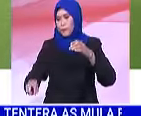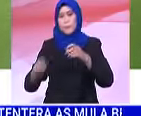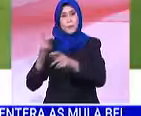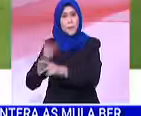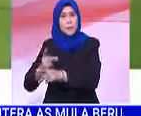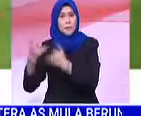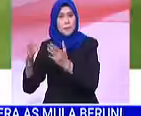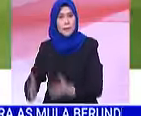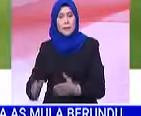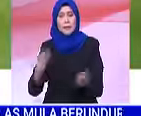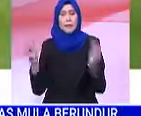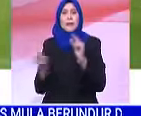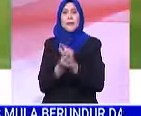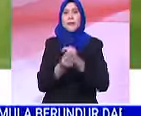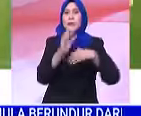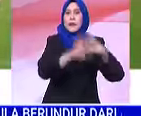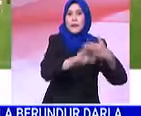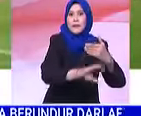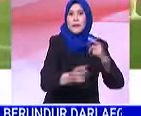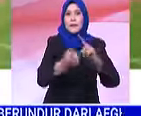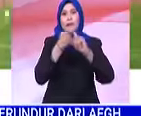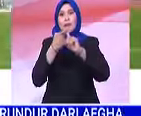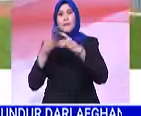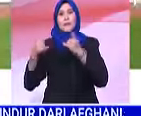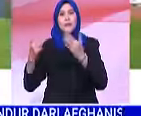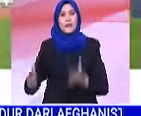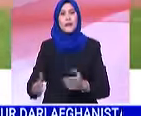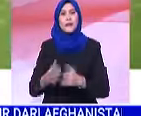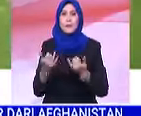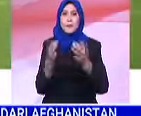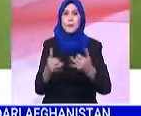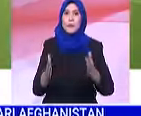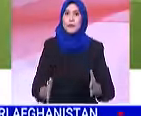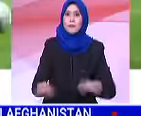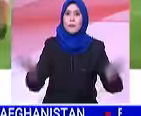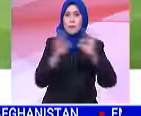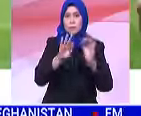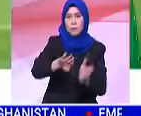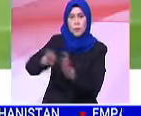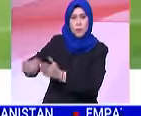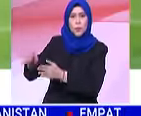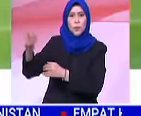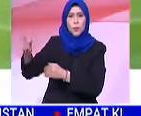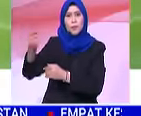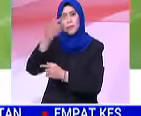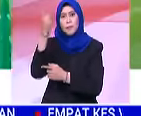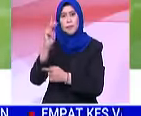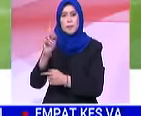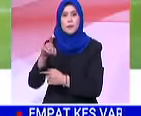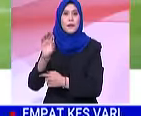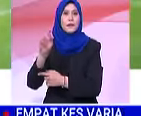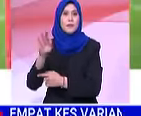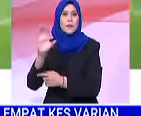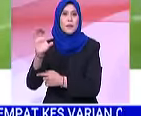bagi mengganti pemain yang cedera dan digantung perlawanan. Antara pemain utama yang terpaksa diketepikan pada aksi dengan KDFC